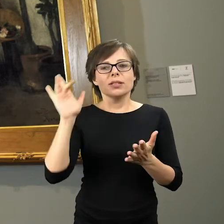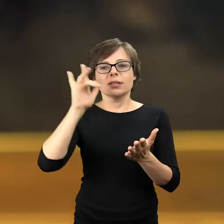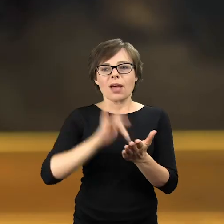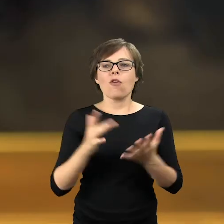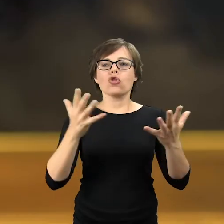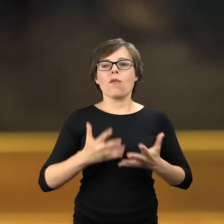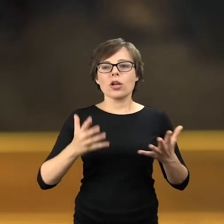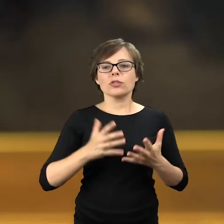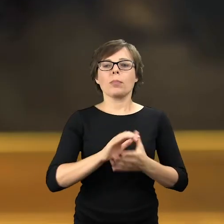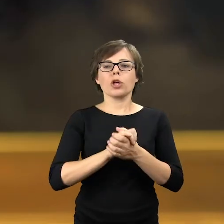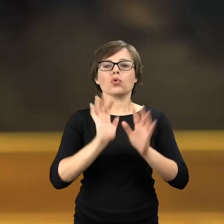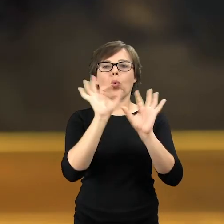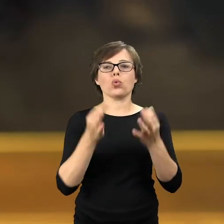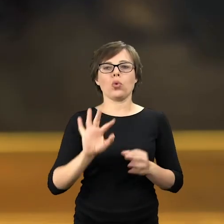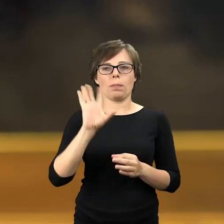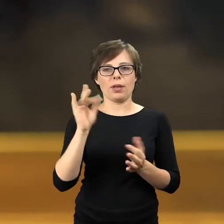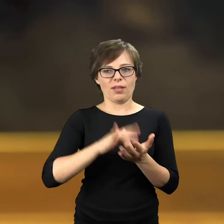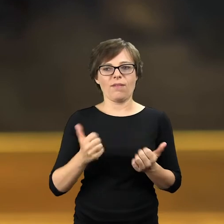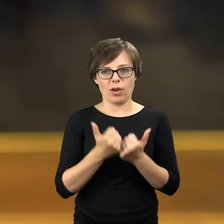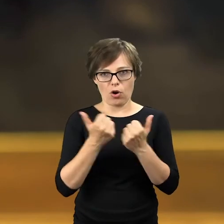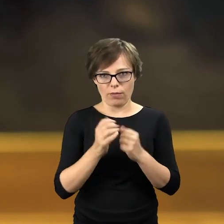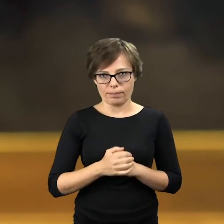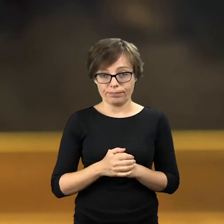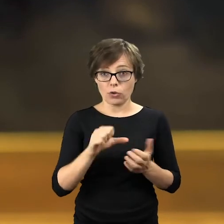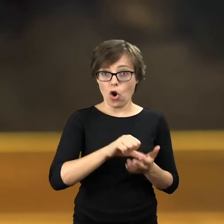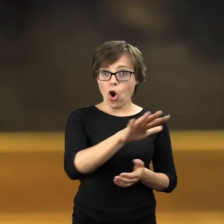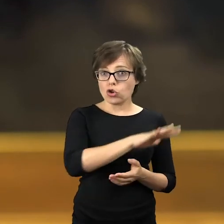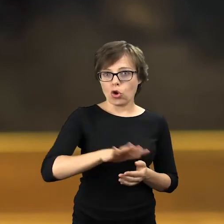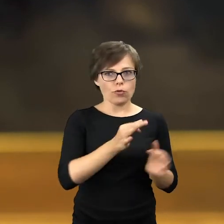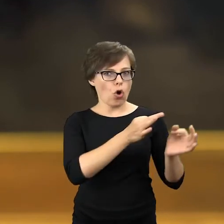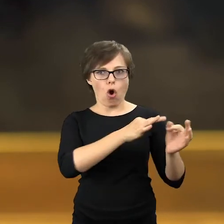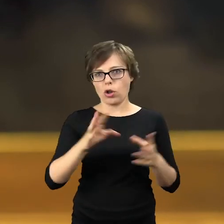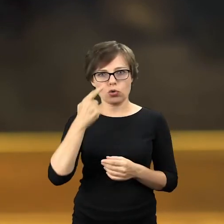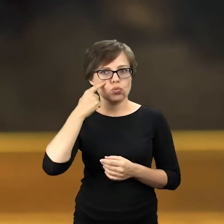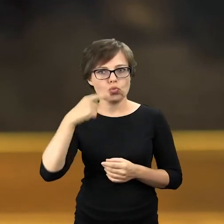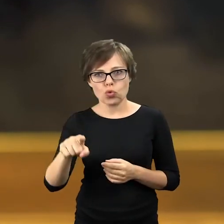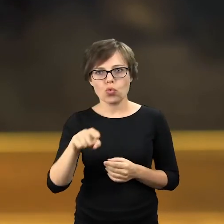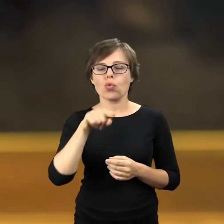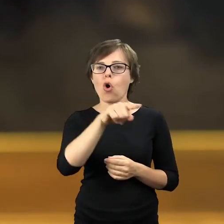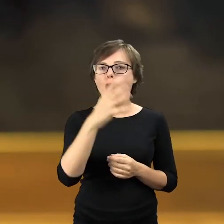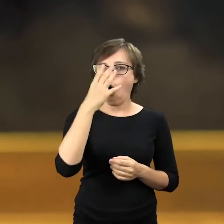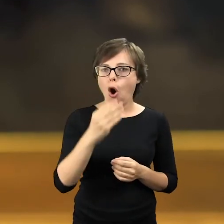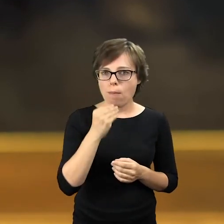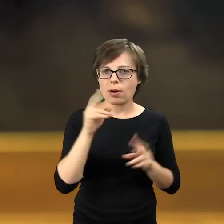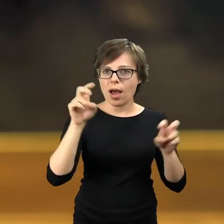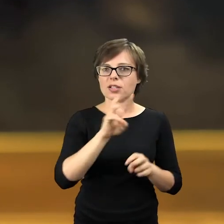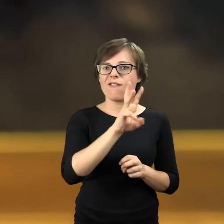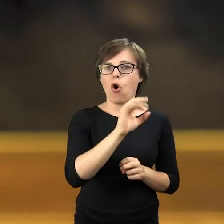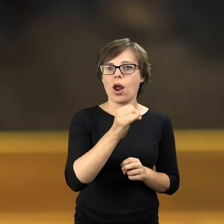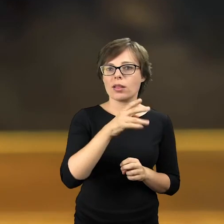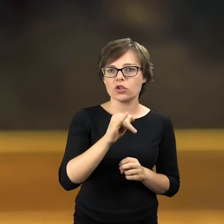Pięknych. Od razu środowisko dostrzegło pewne analogie w temacie obrazów oranżerii do